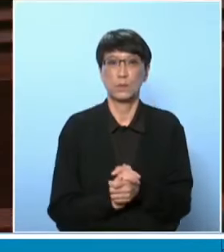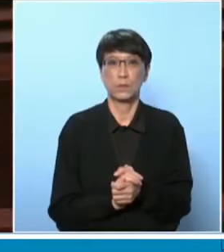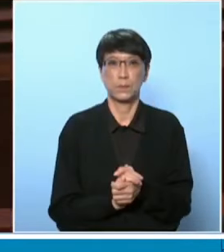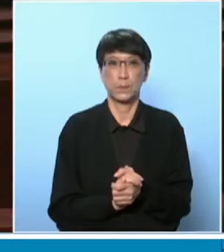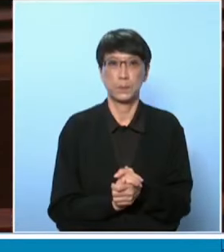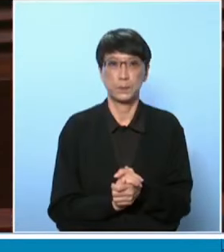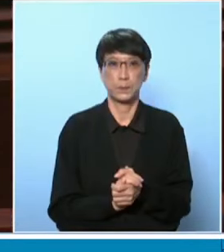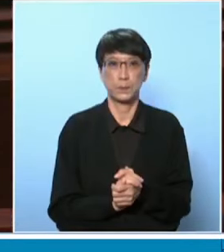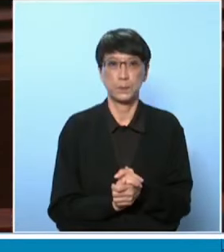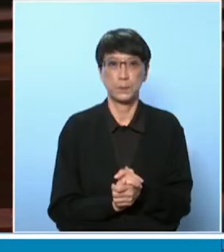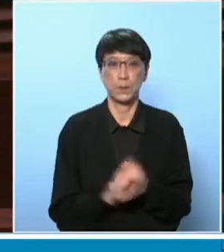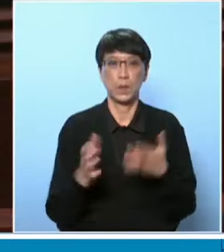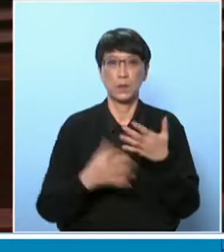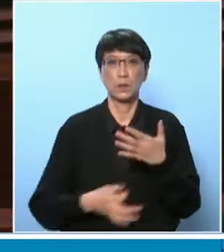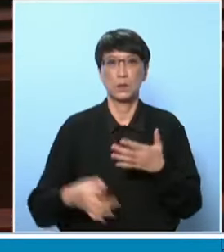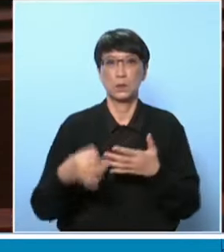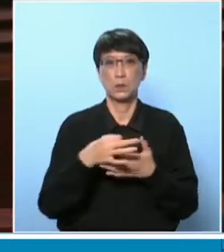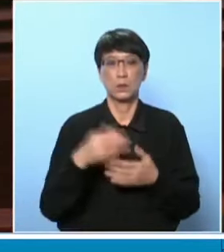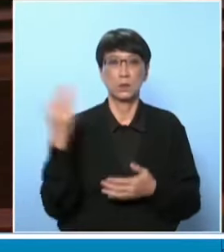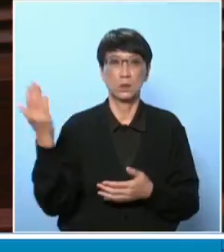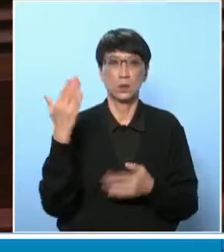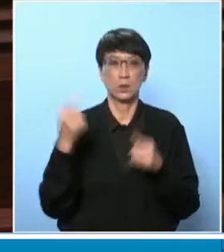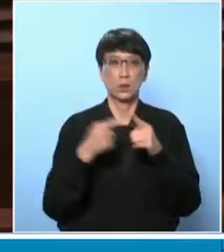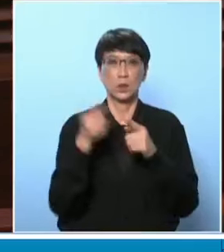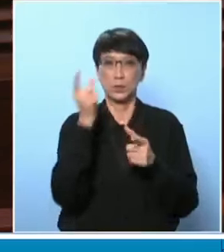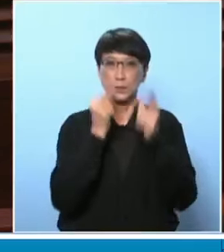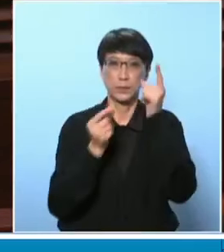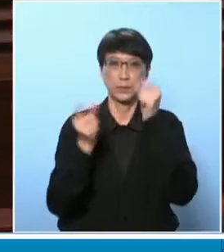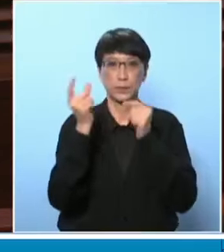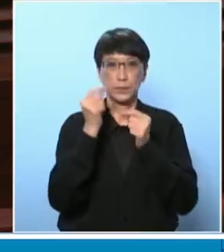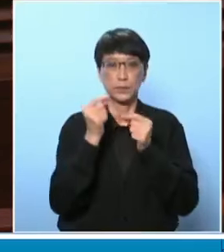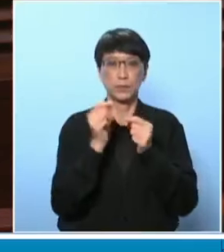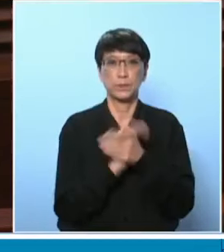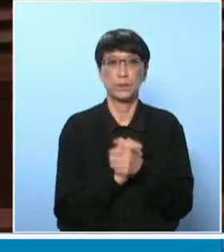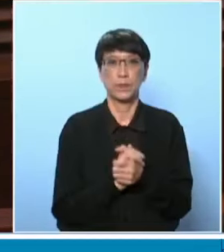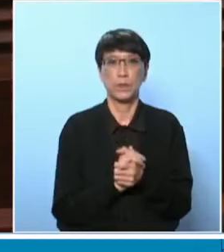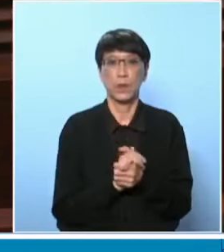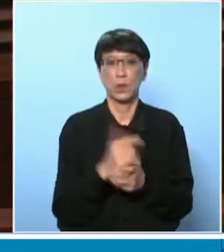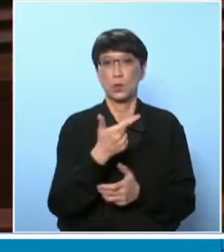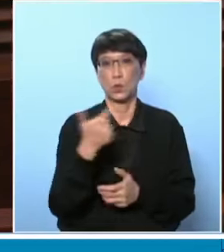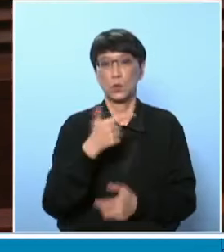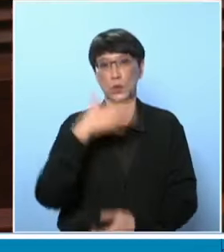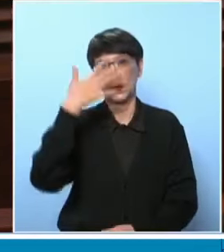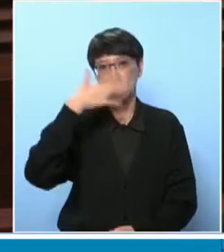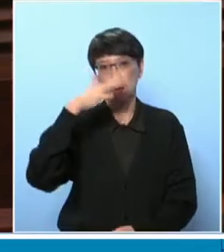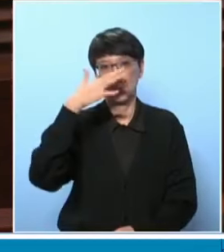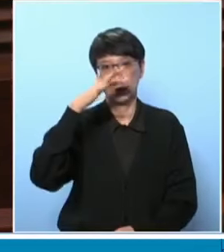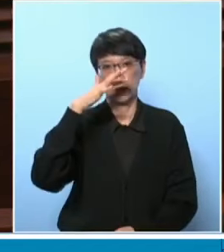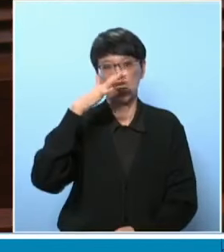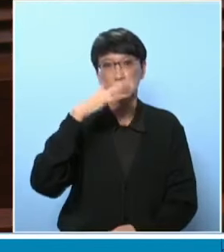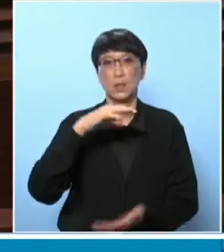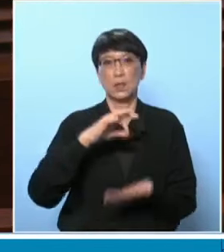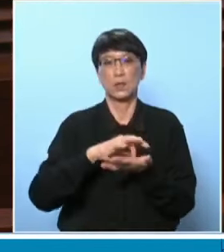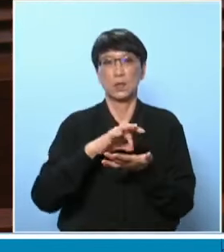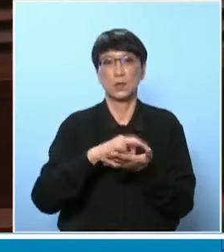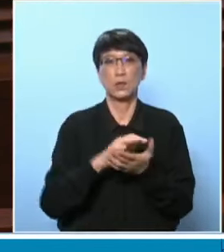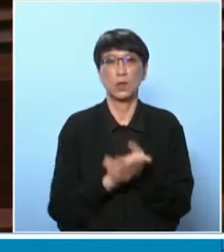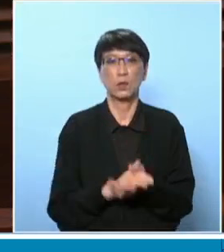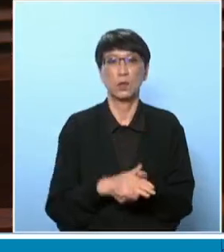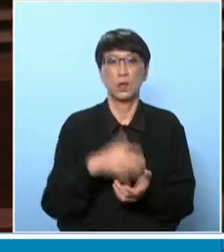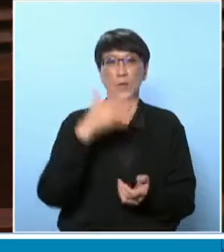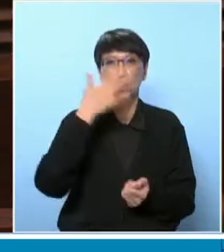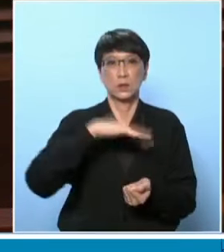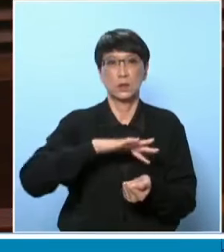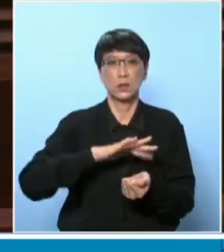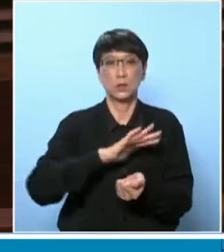在提升我們旅客的旅遊體驗裏面，我們都有很多新的景點。就算在疫情的時